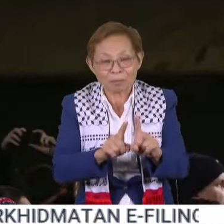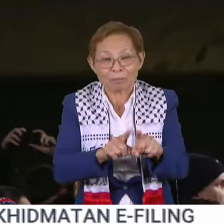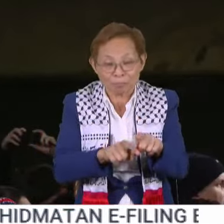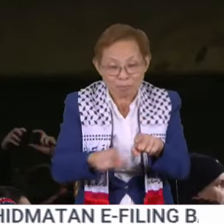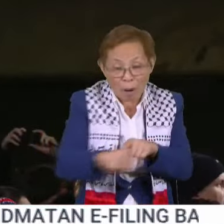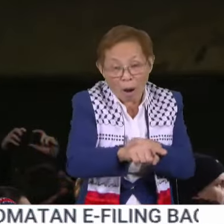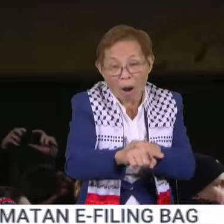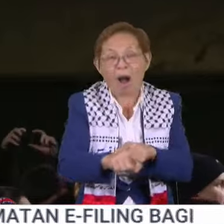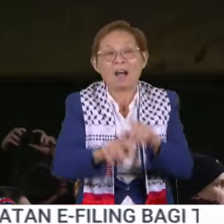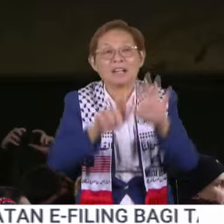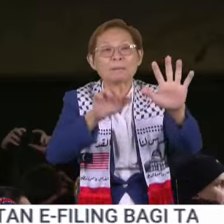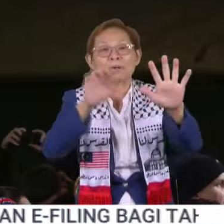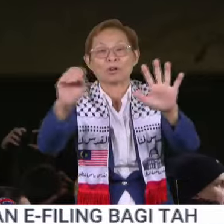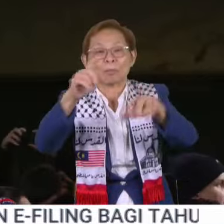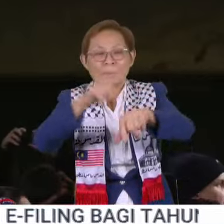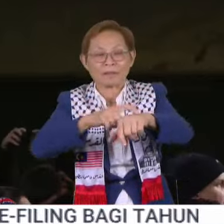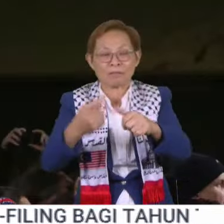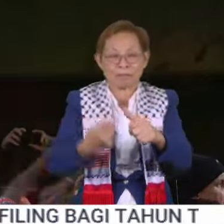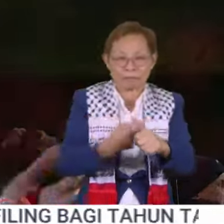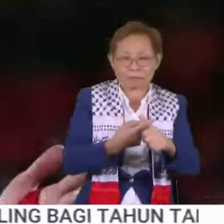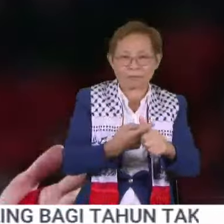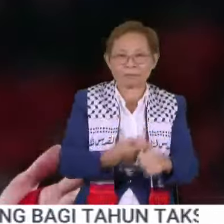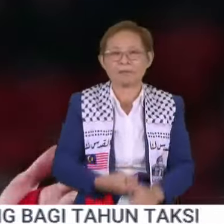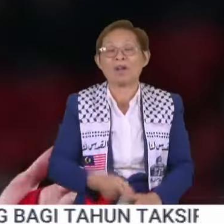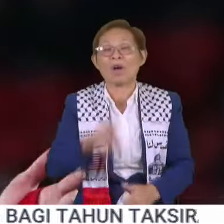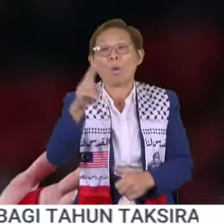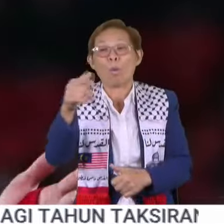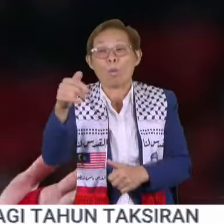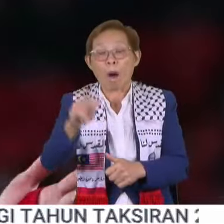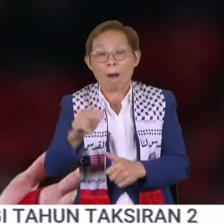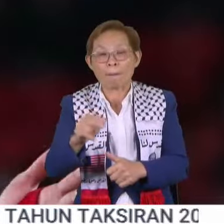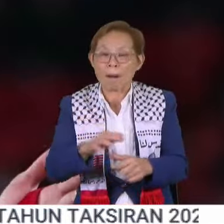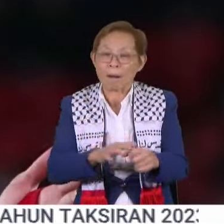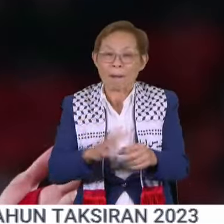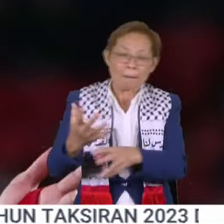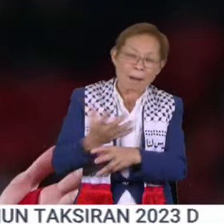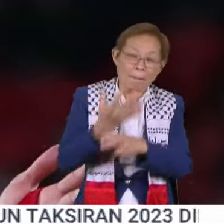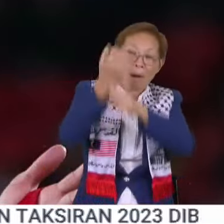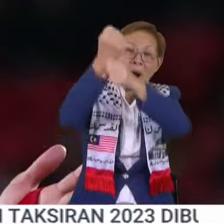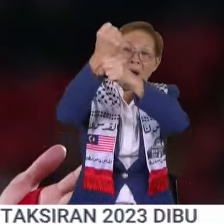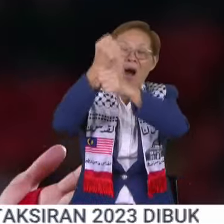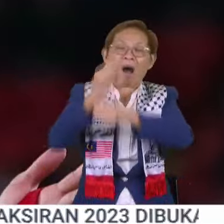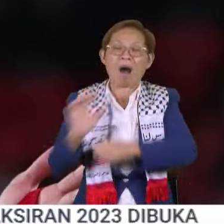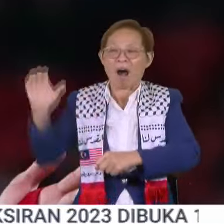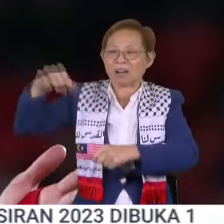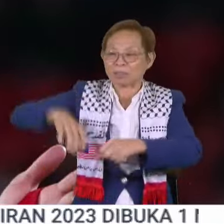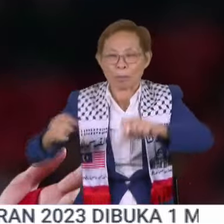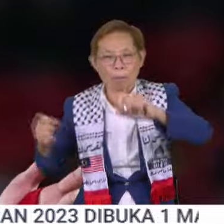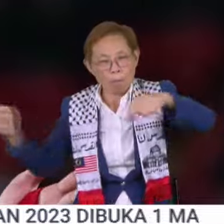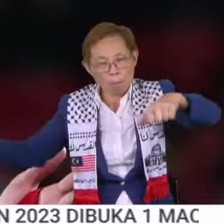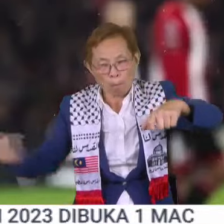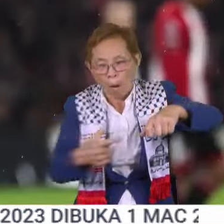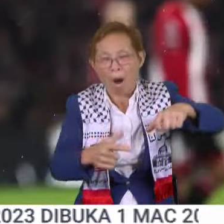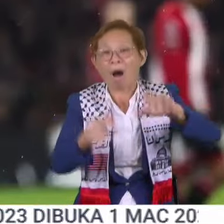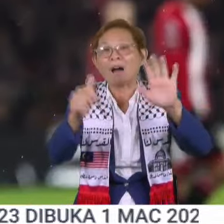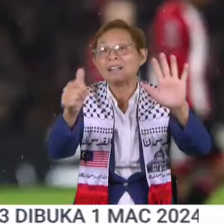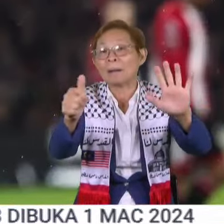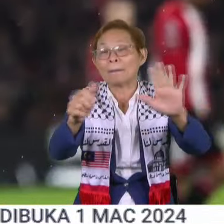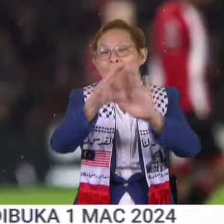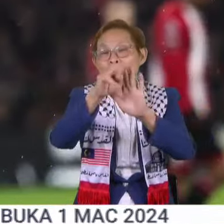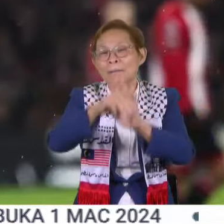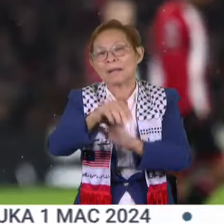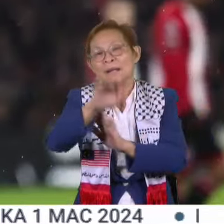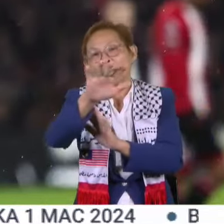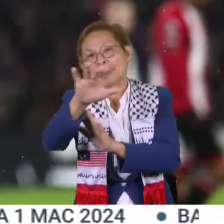keputusan 5-0 pada babak pertama. Ben White melengkapkan kemenangan bergaya Arsenal dengan meledakkan gol ke-6 pada